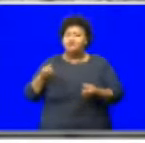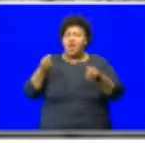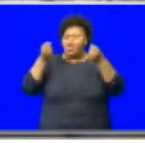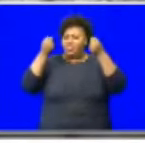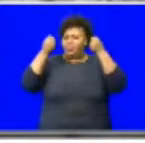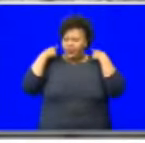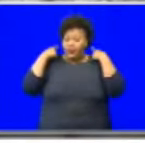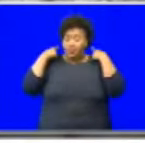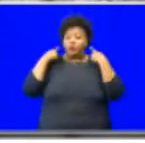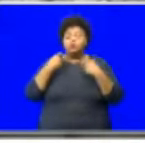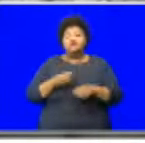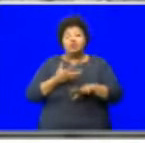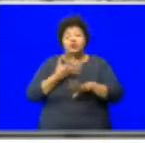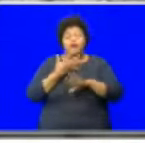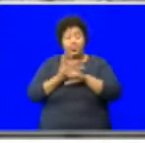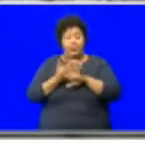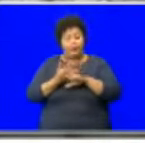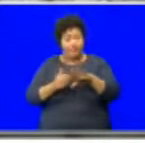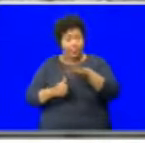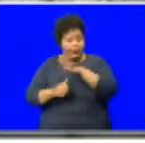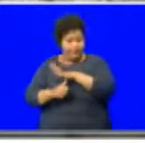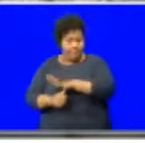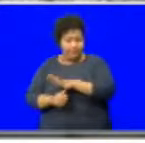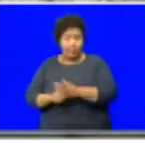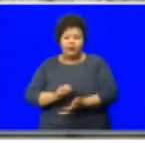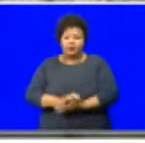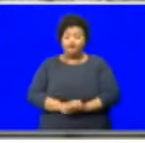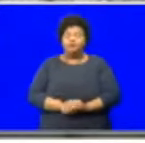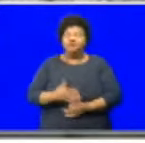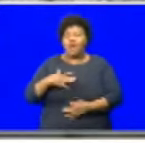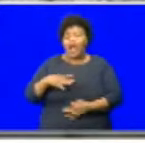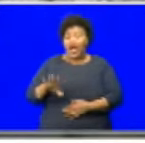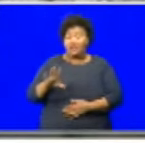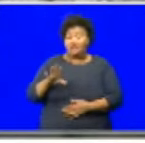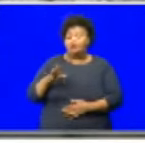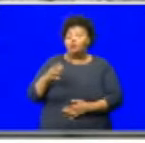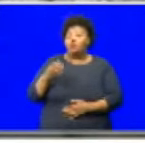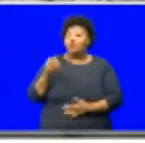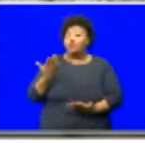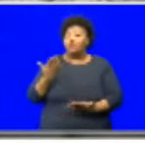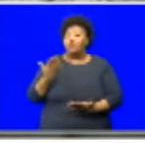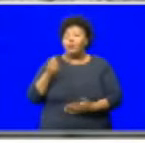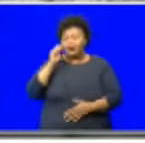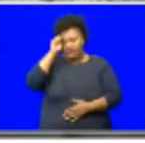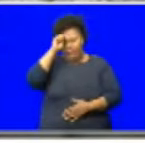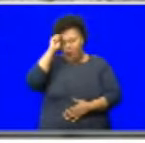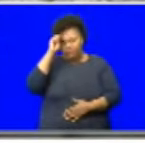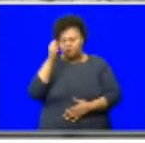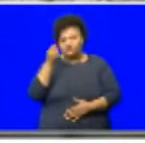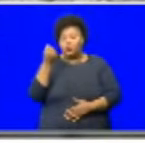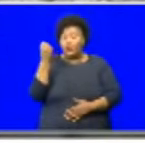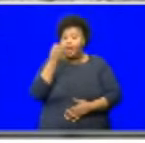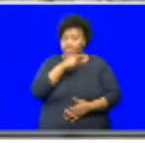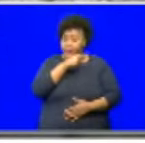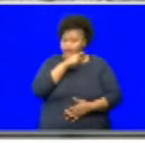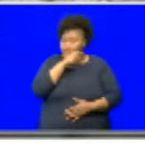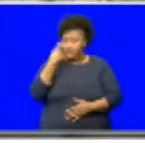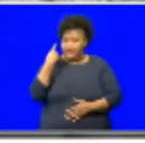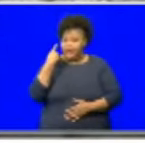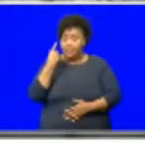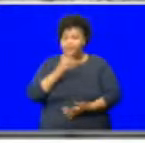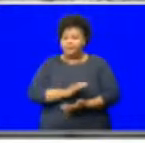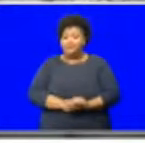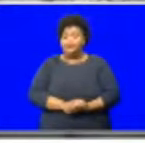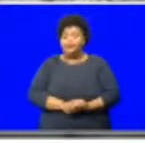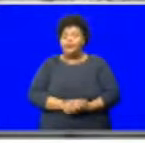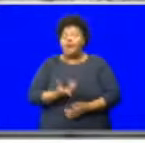kukuhlukubeta and bakukhanze ngazuthi kuyinto lemelula kanti imithelela yayo igcina seyisekutheni labanye bagcine